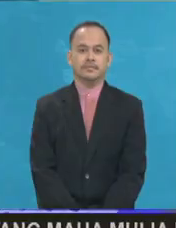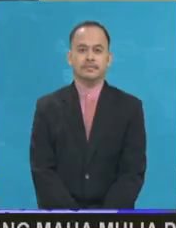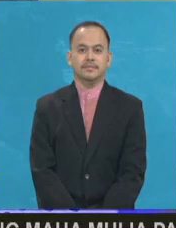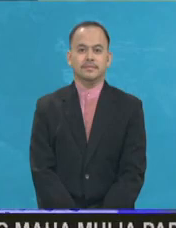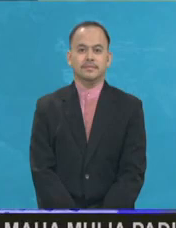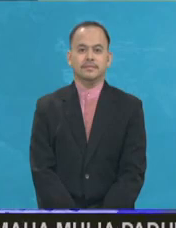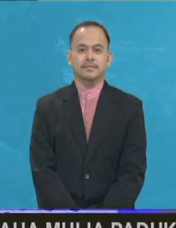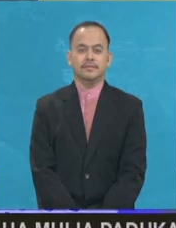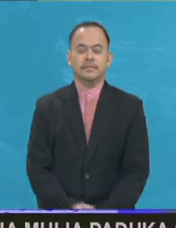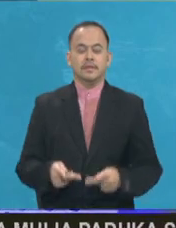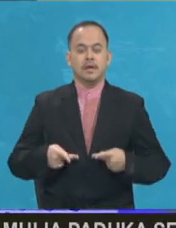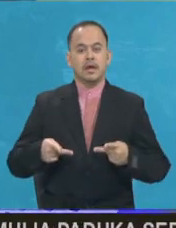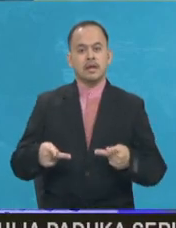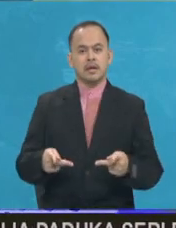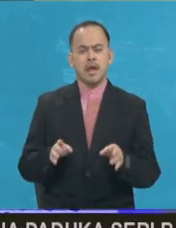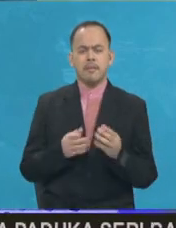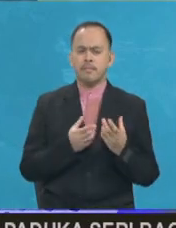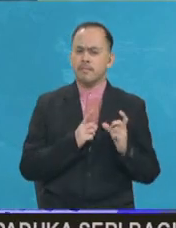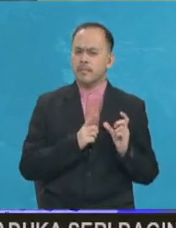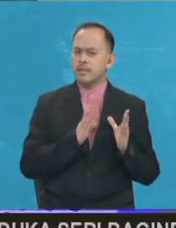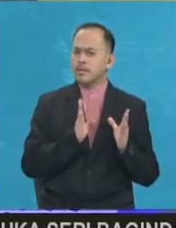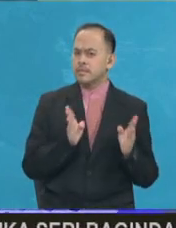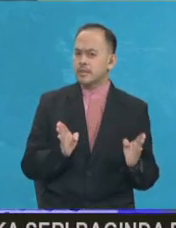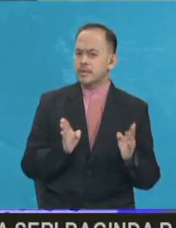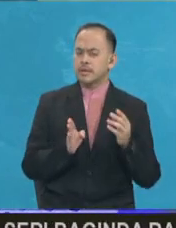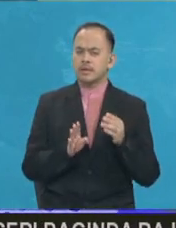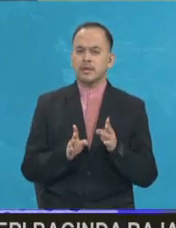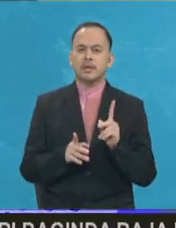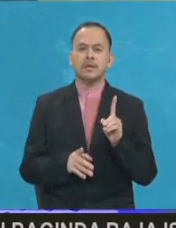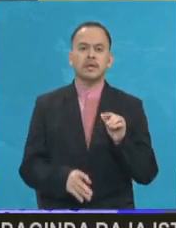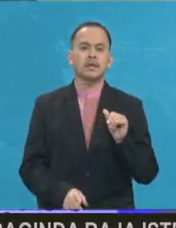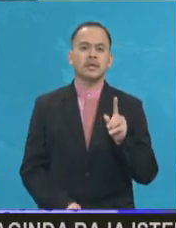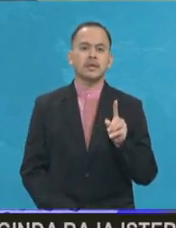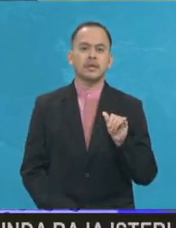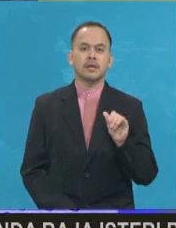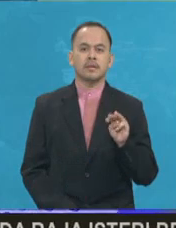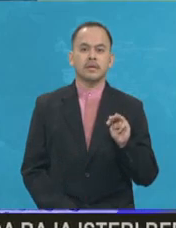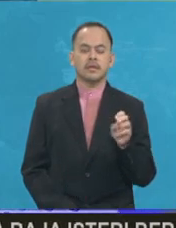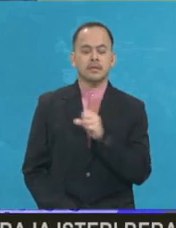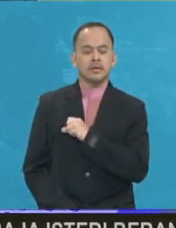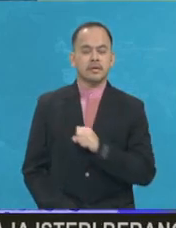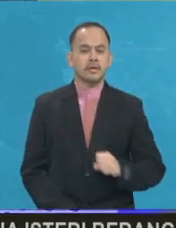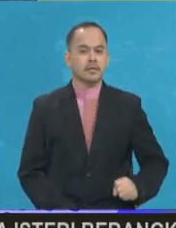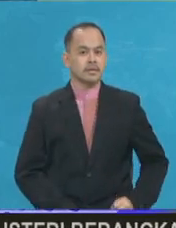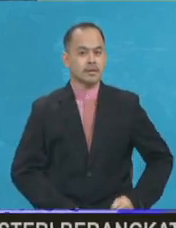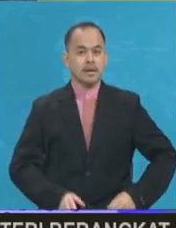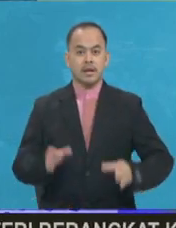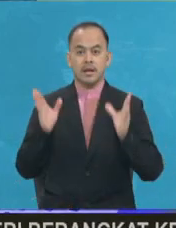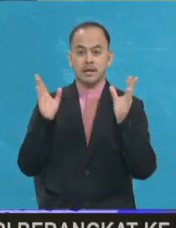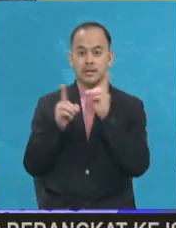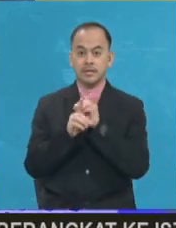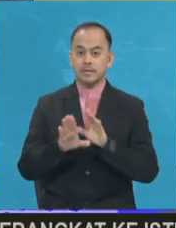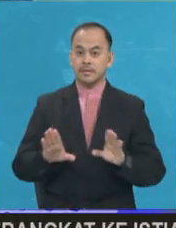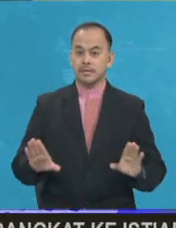di Indonesia penggunaan bintang kebesaran oleh kebawah duli Yang Maha Mulia Paduka seri Baginda Sultan dan yang di-pertuan negara